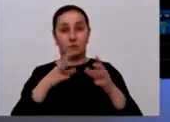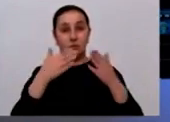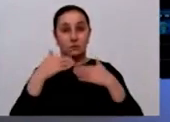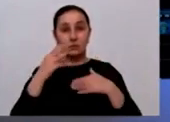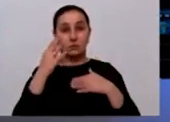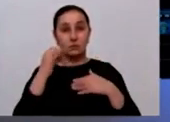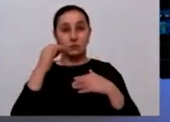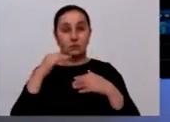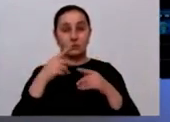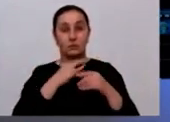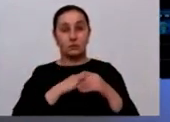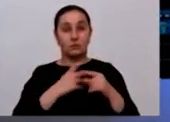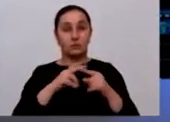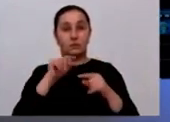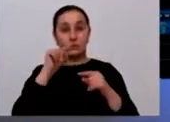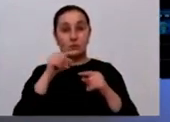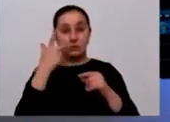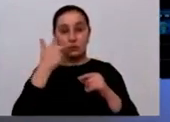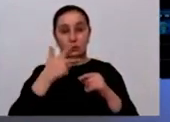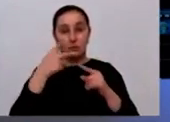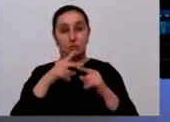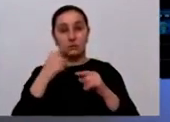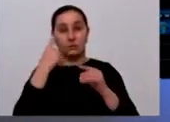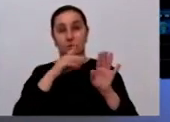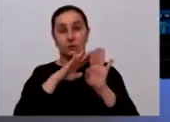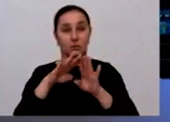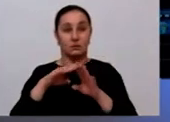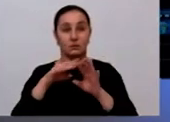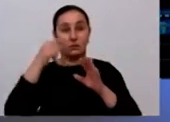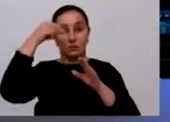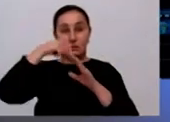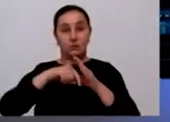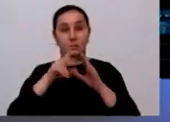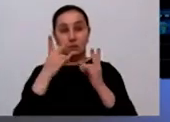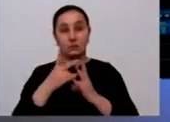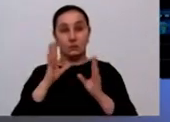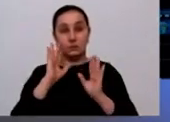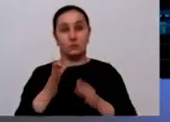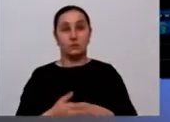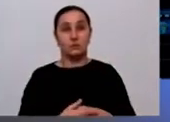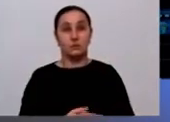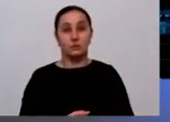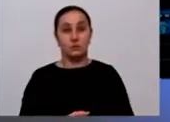shift tugmasi bilan uchalasini birdaniga baravar tepaga surishimiz kerak bo'ladi.